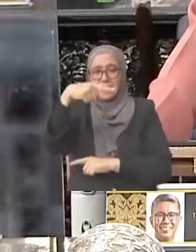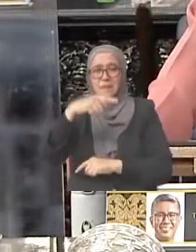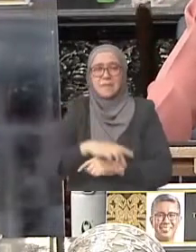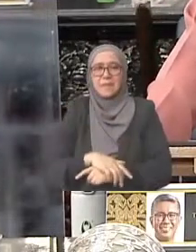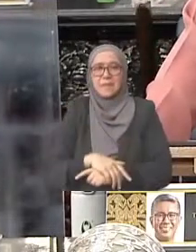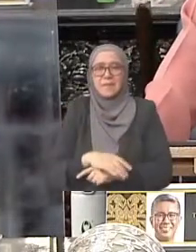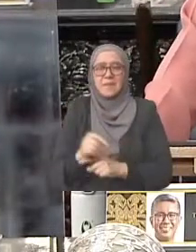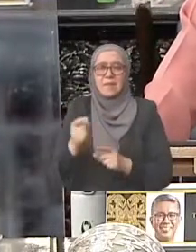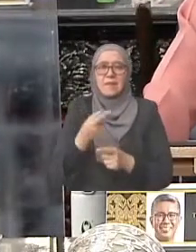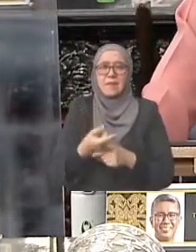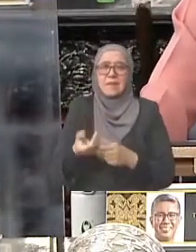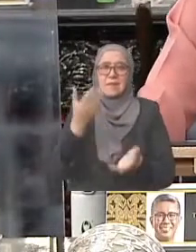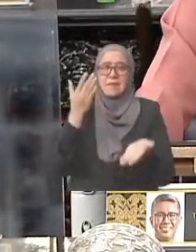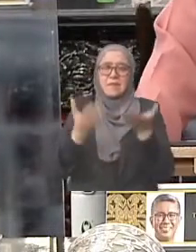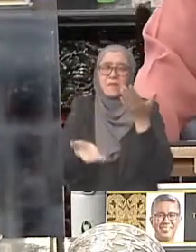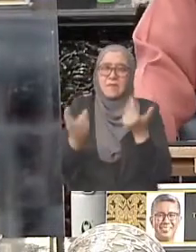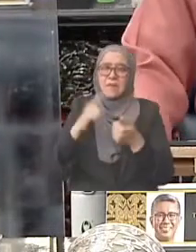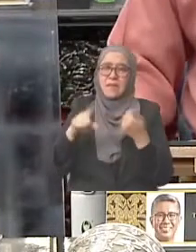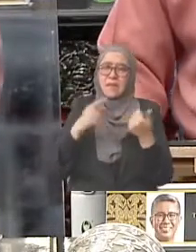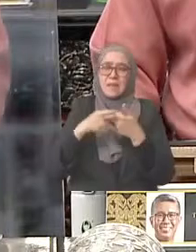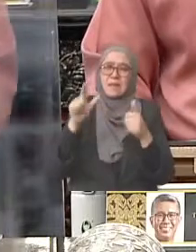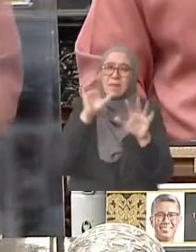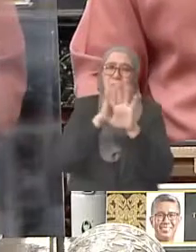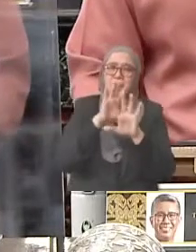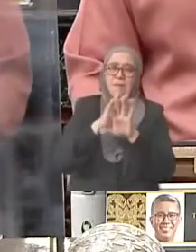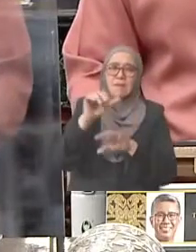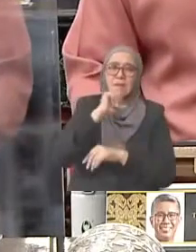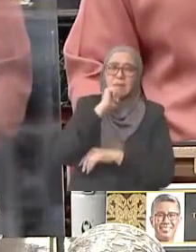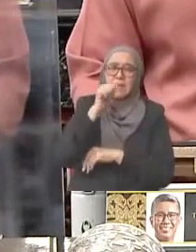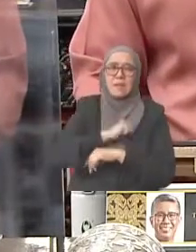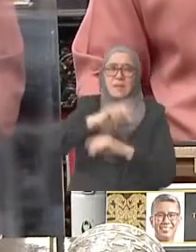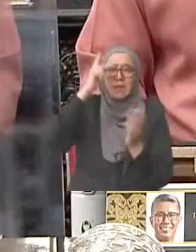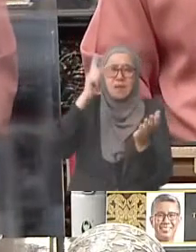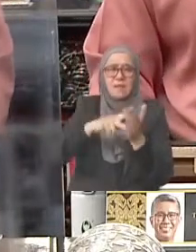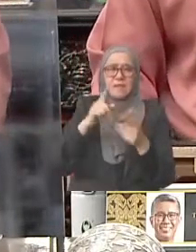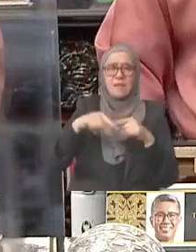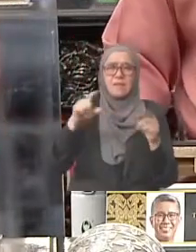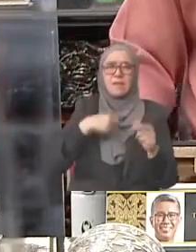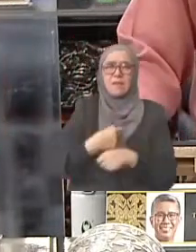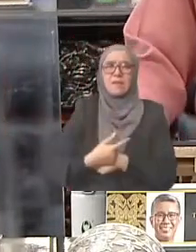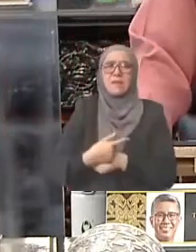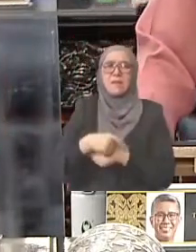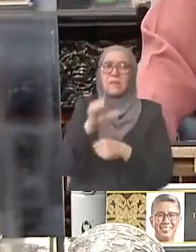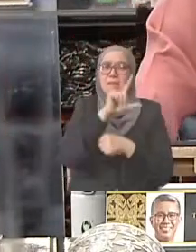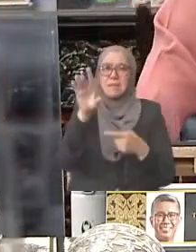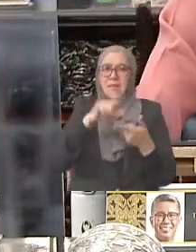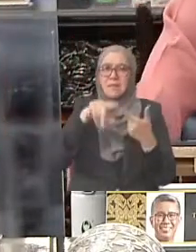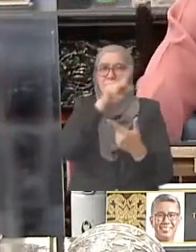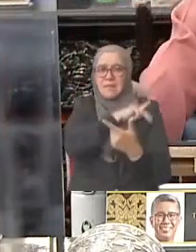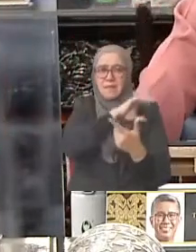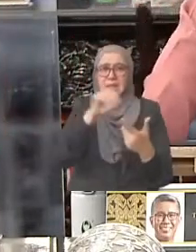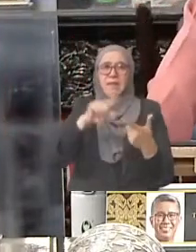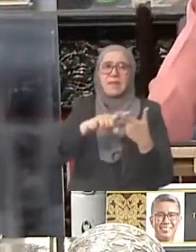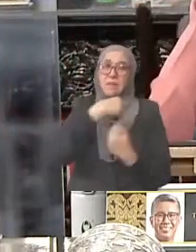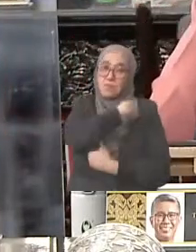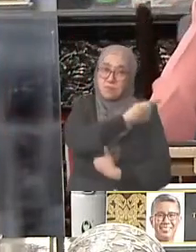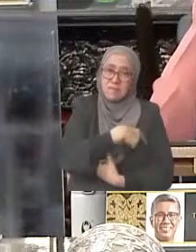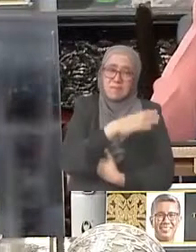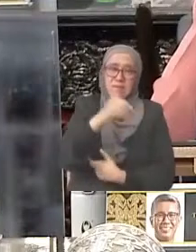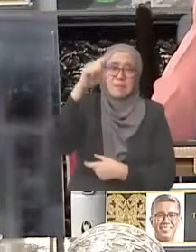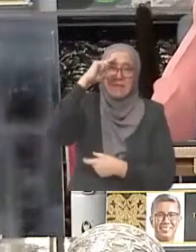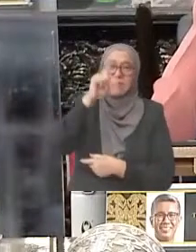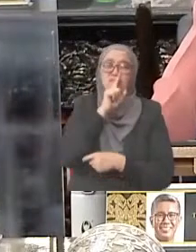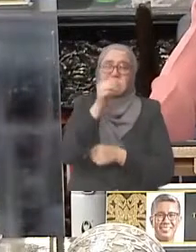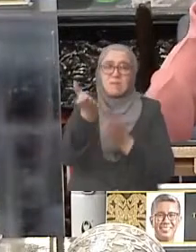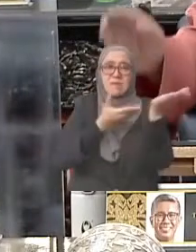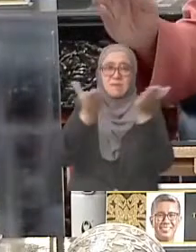Kuantan Didi fairunnisa foap loh one suraida abu dan God Sule merekalah sebenarnya yang berjasa sebagai